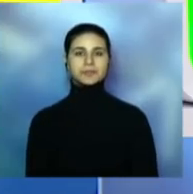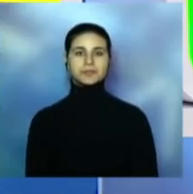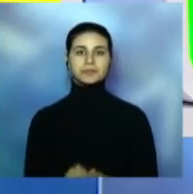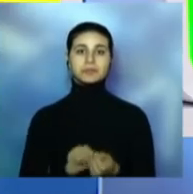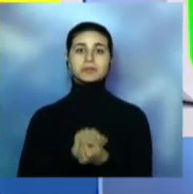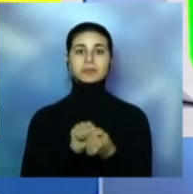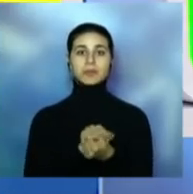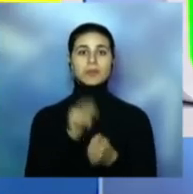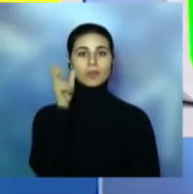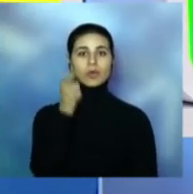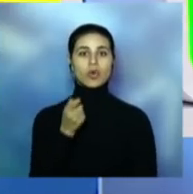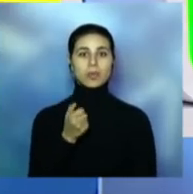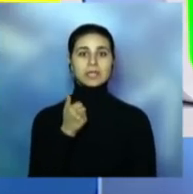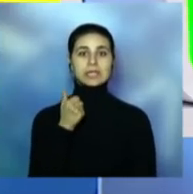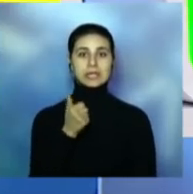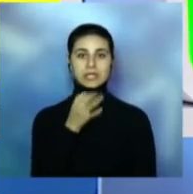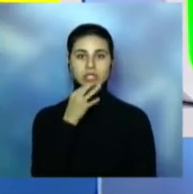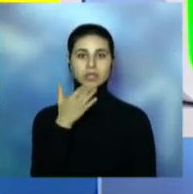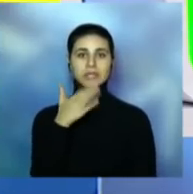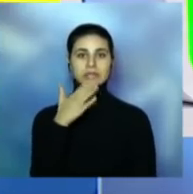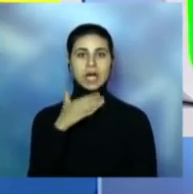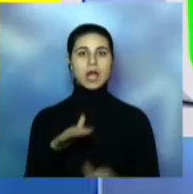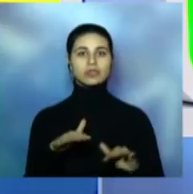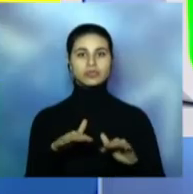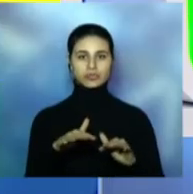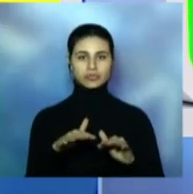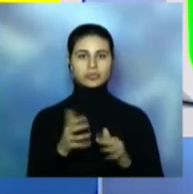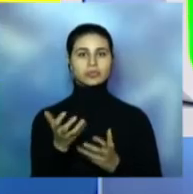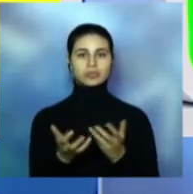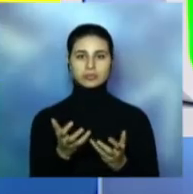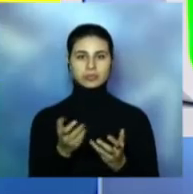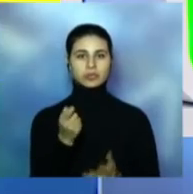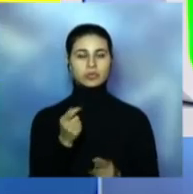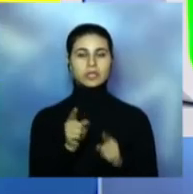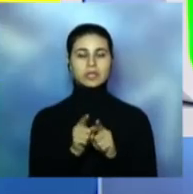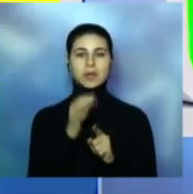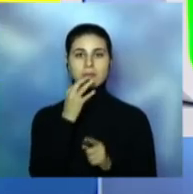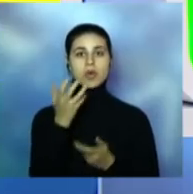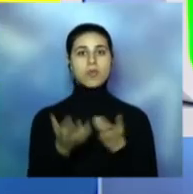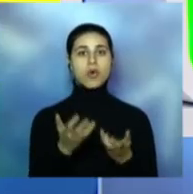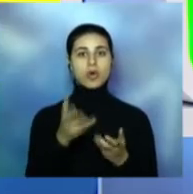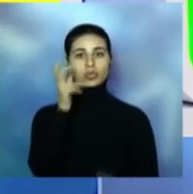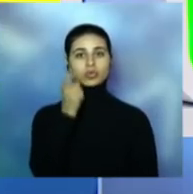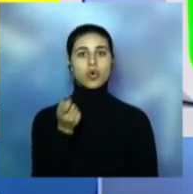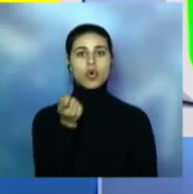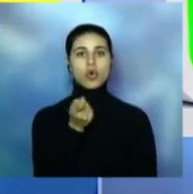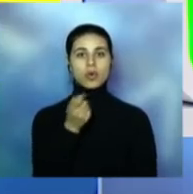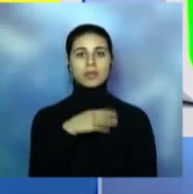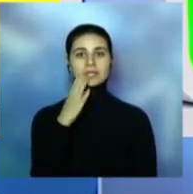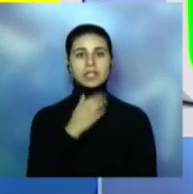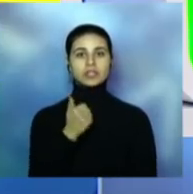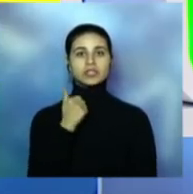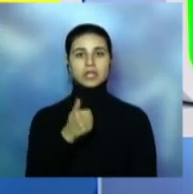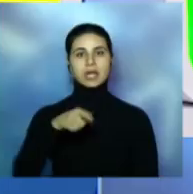დავქვათო ხორბალიო, კარგად, შემდეგ წყალში გავხსნათო, წამოვადუღოთო და მოხარშული ხორბალიო წყალში